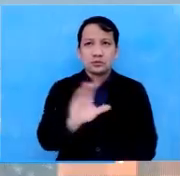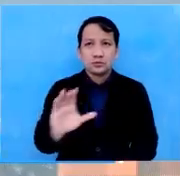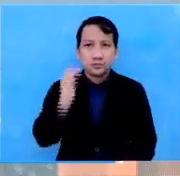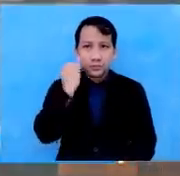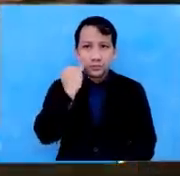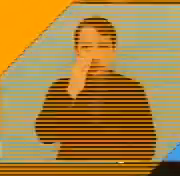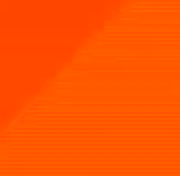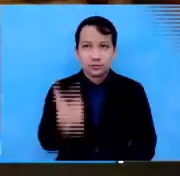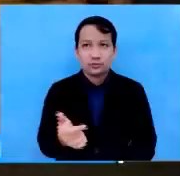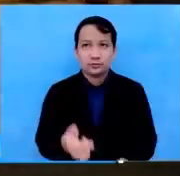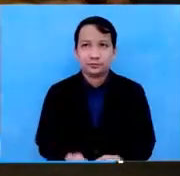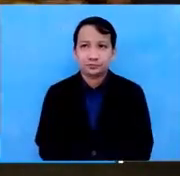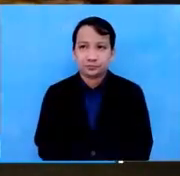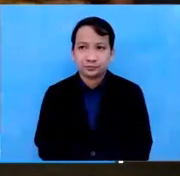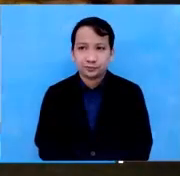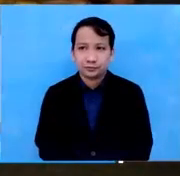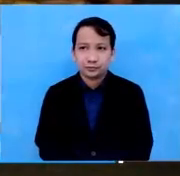Cosico.